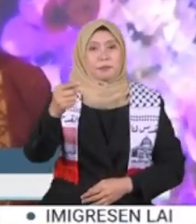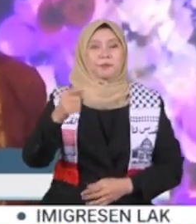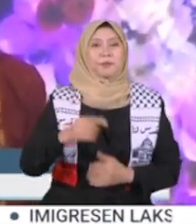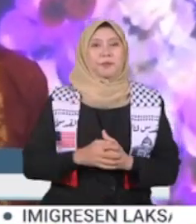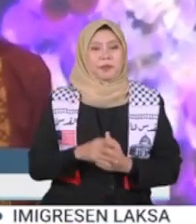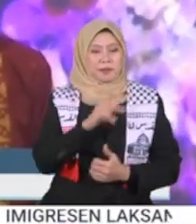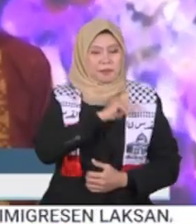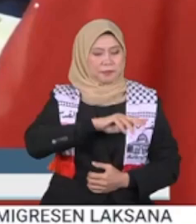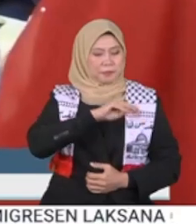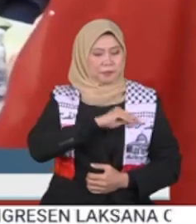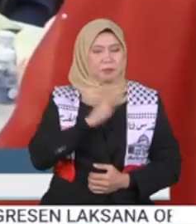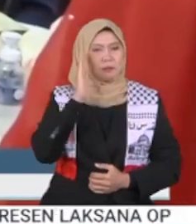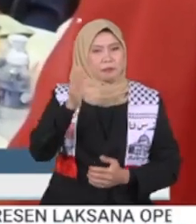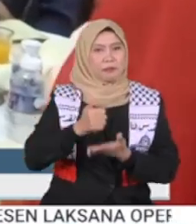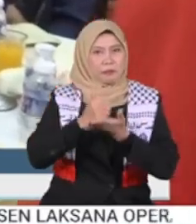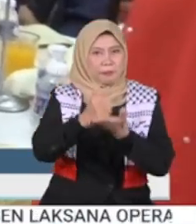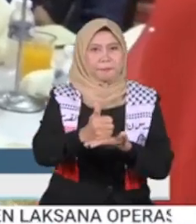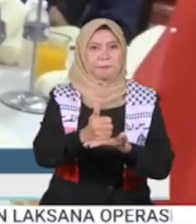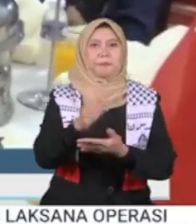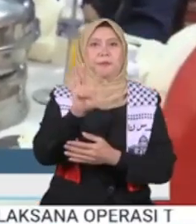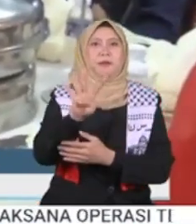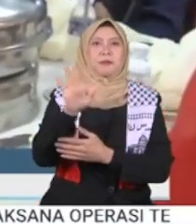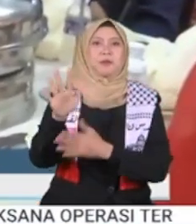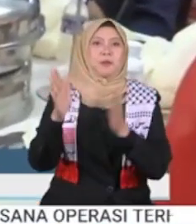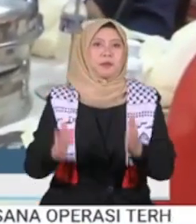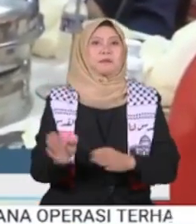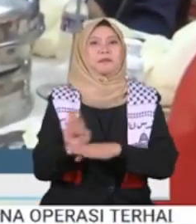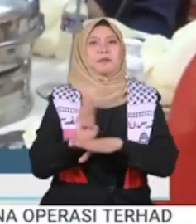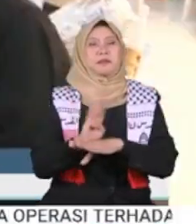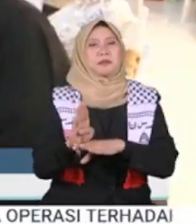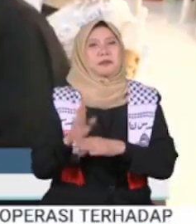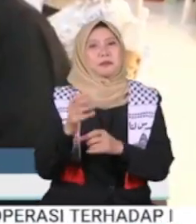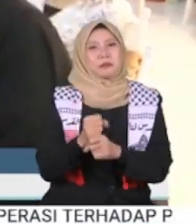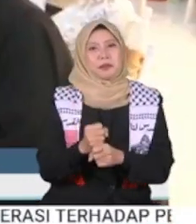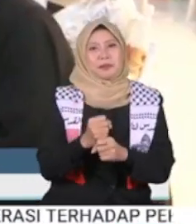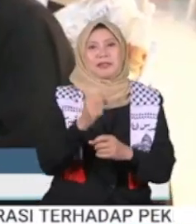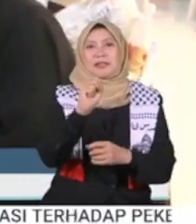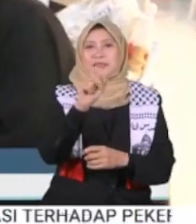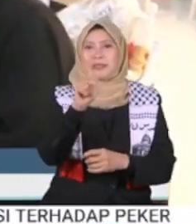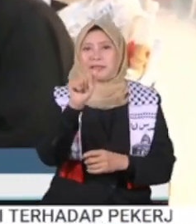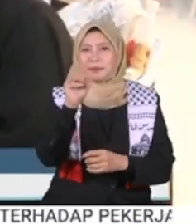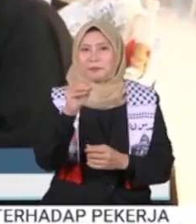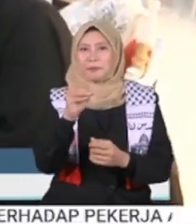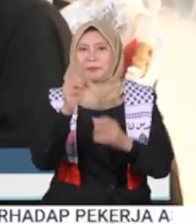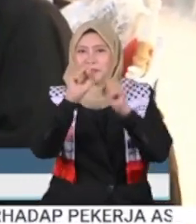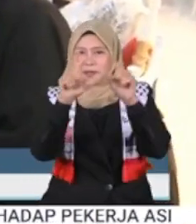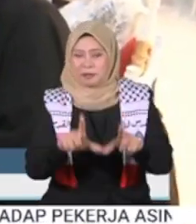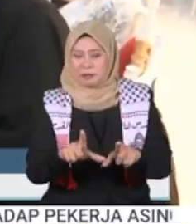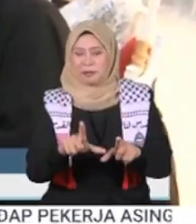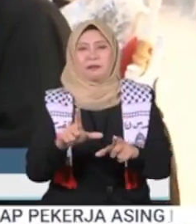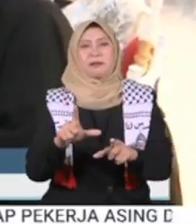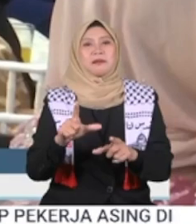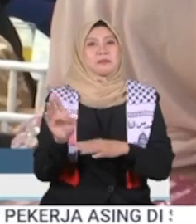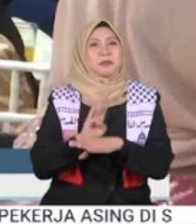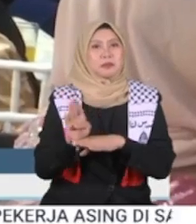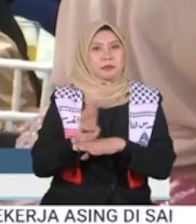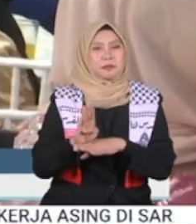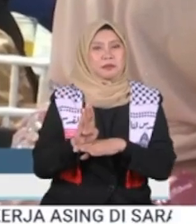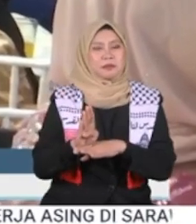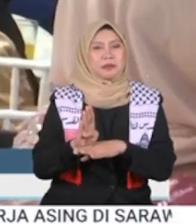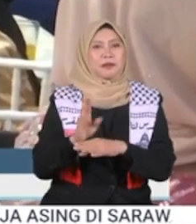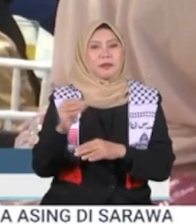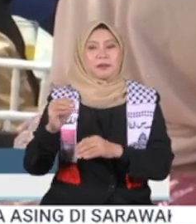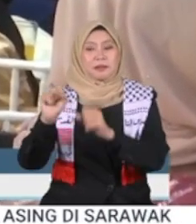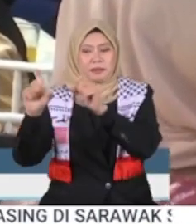kementeriannya juga akan membantu 45 Usahawan untuk mendapatkan skim pensijilan makanan selama tanggungjawab industri dan